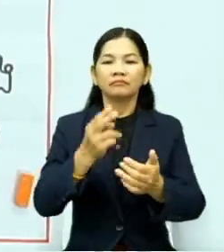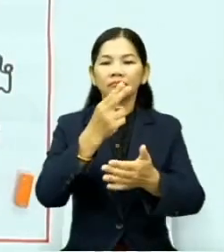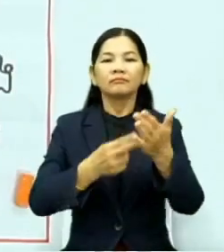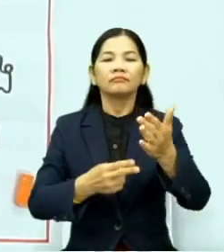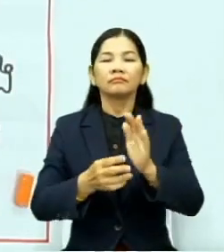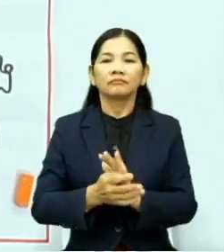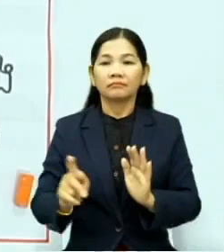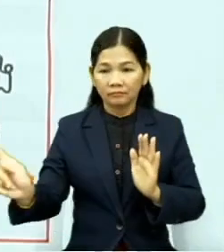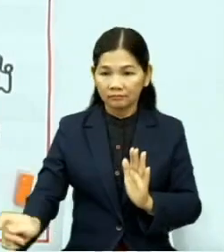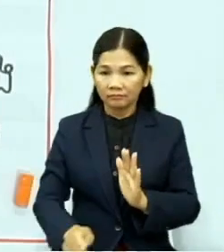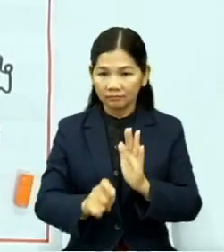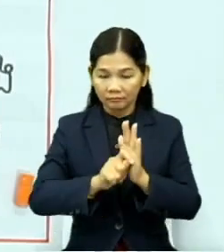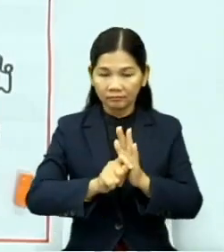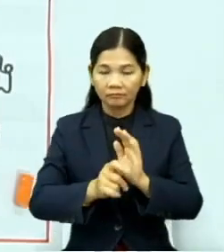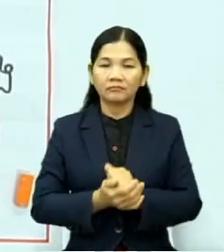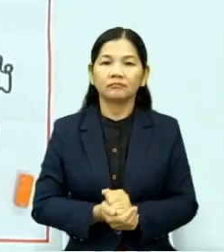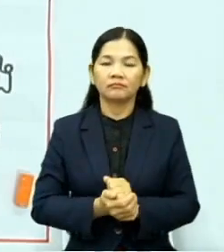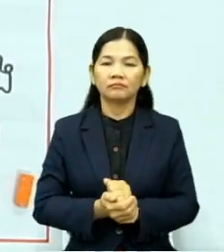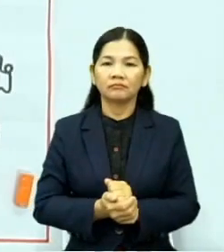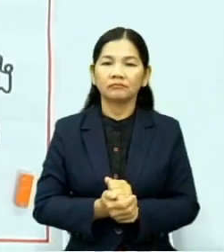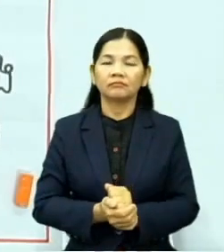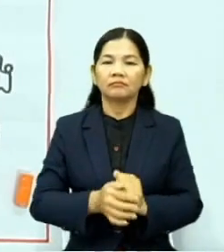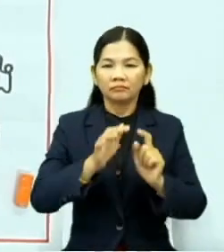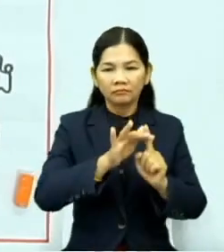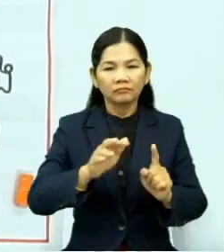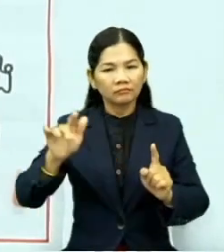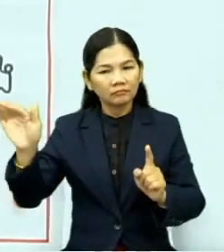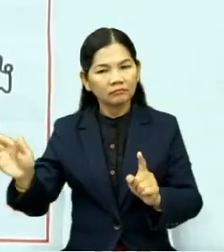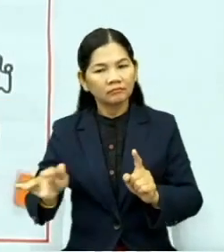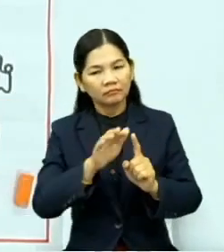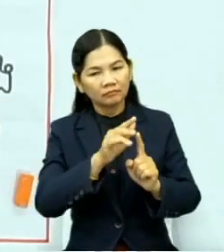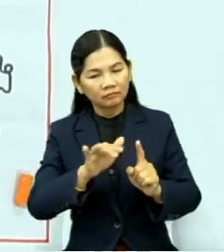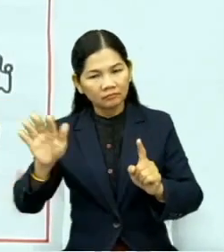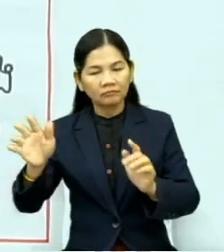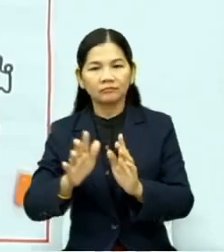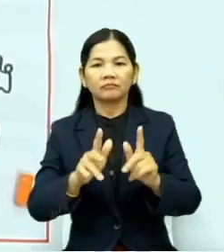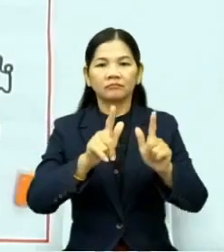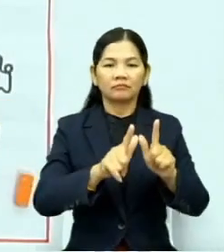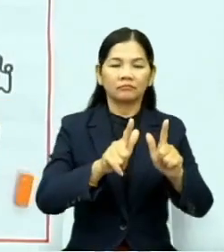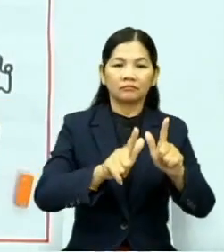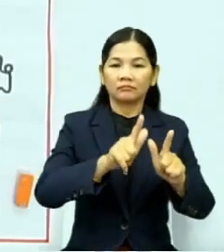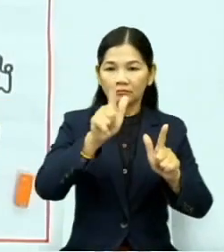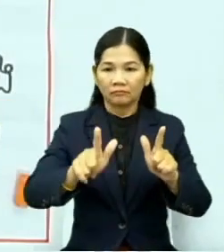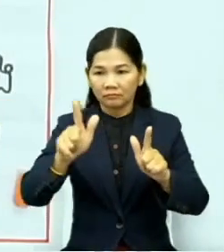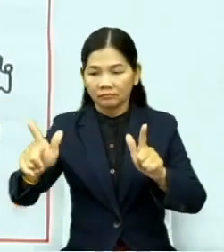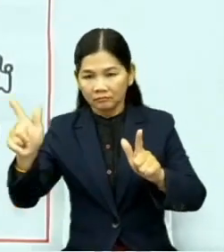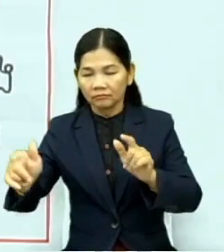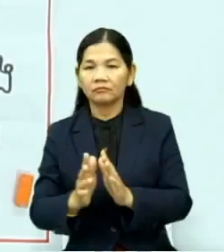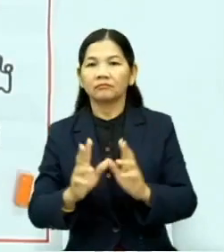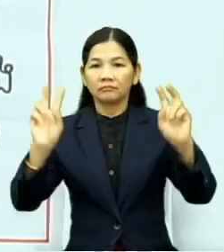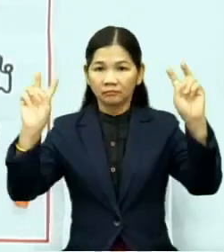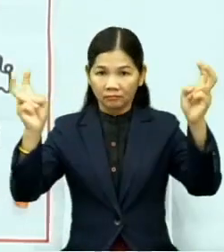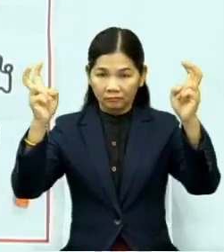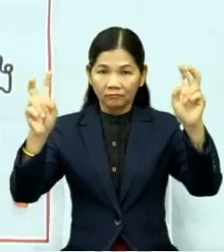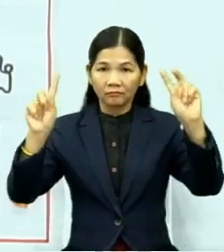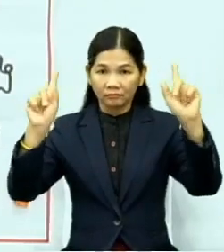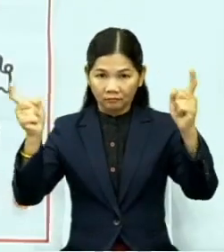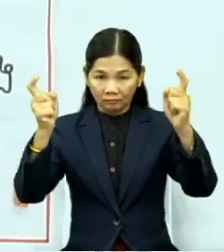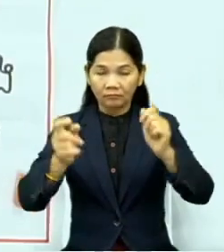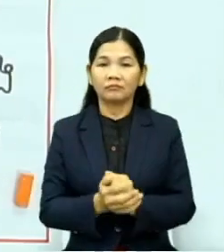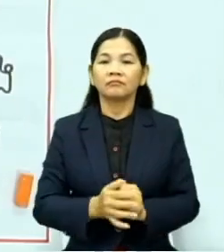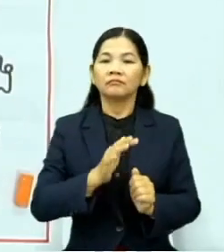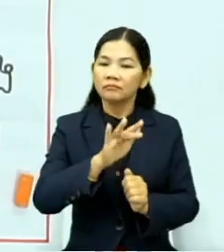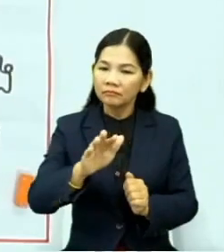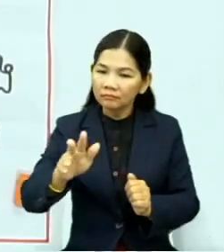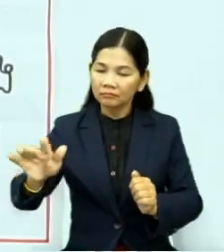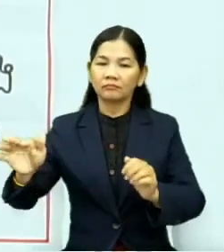tế, chà, cứ tam là dễ khá lùng khá tam rồi dạ cám tam rồi dạ sụp phía sật chà chân